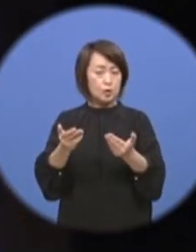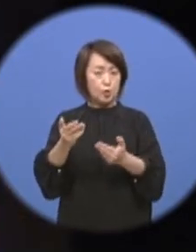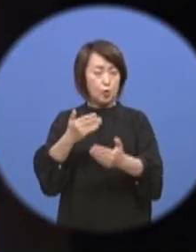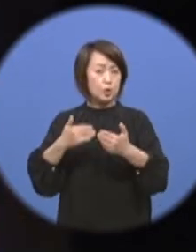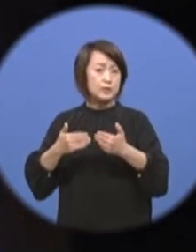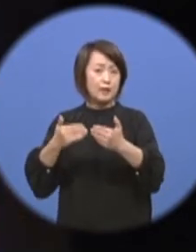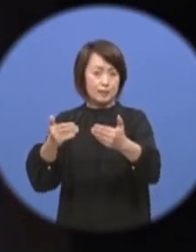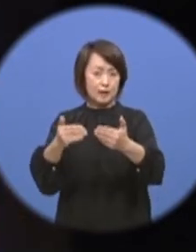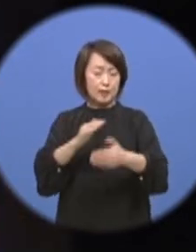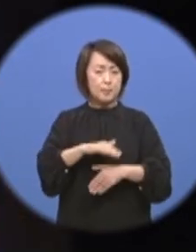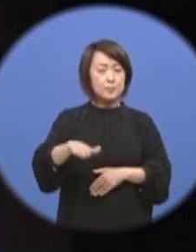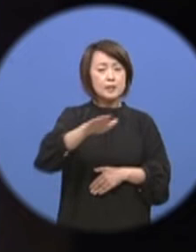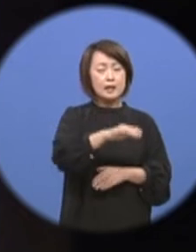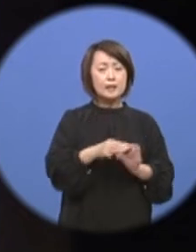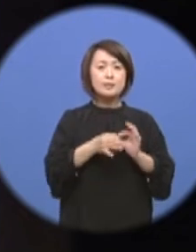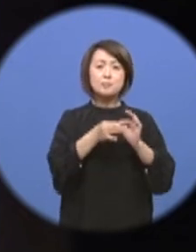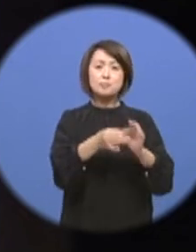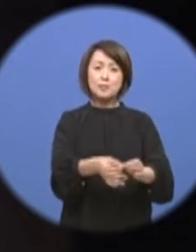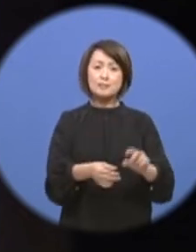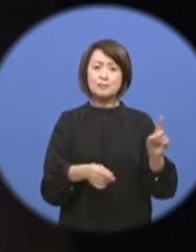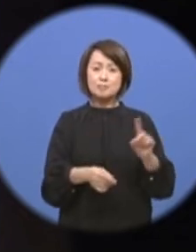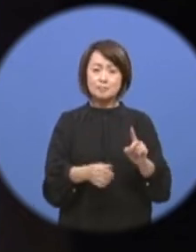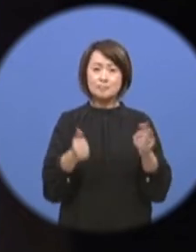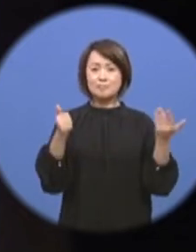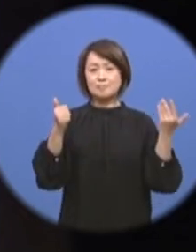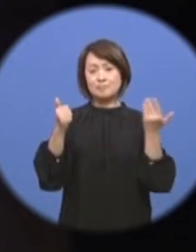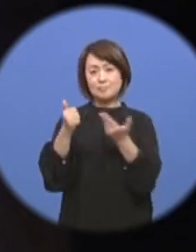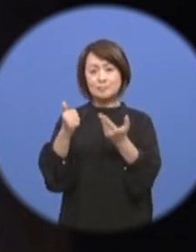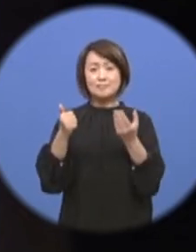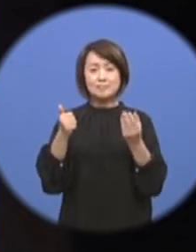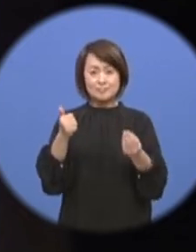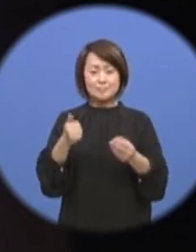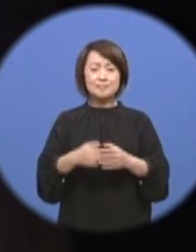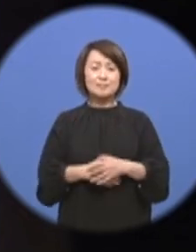県民のみなさんへのメッセージを聞きました